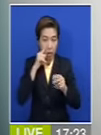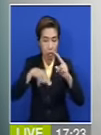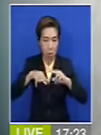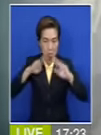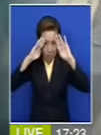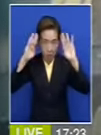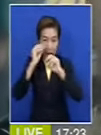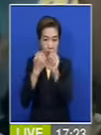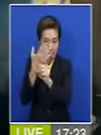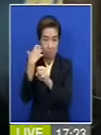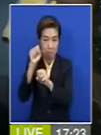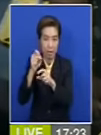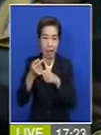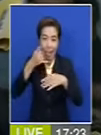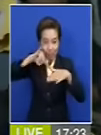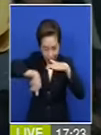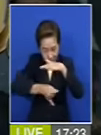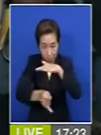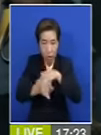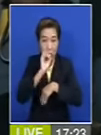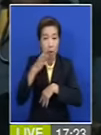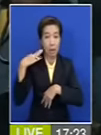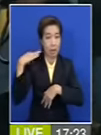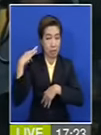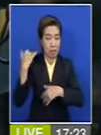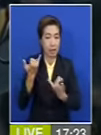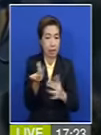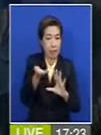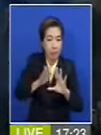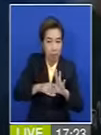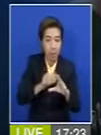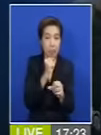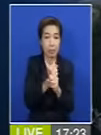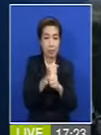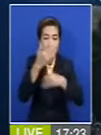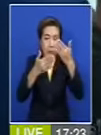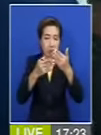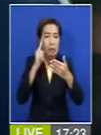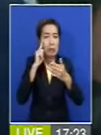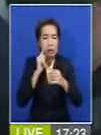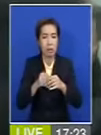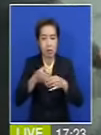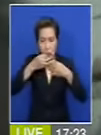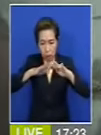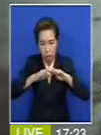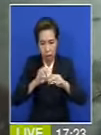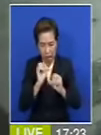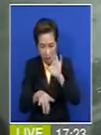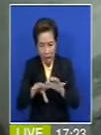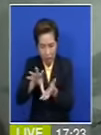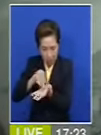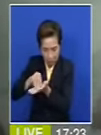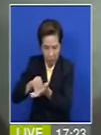บอกกับทีมพิกัดข่าวว่าการเข้าร่วมเป็นอาสาสมัครดำน้ำเก็บขยะใต้ทะเลอาจไม่สามารถช่วยให้ปัญหาขยะในทะเลลดลง